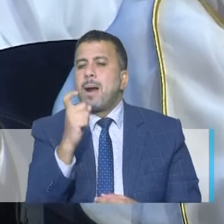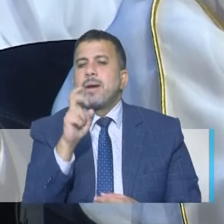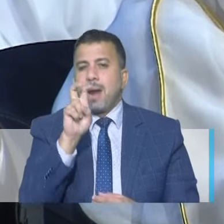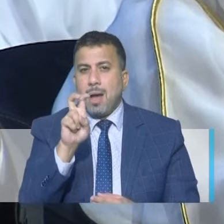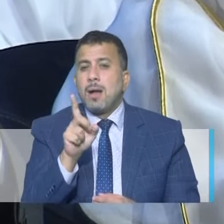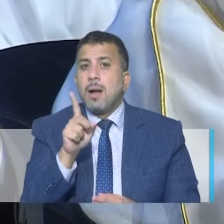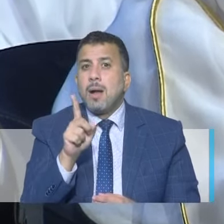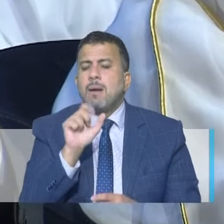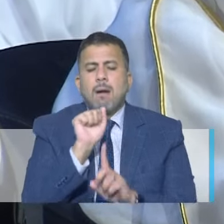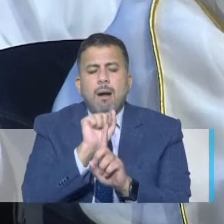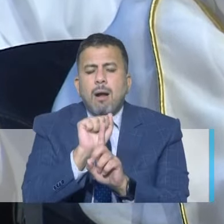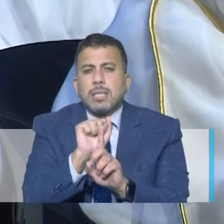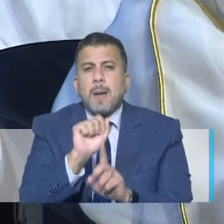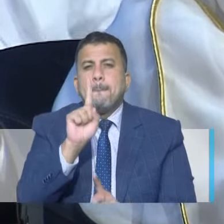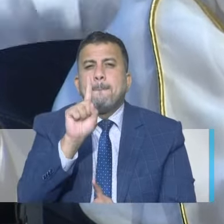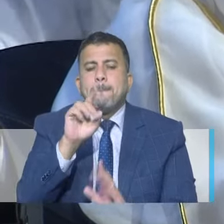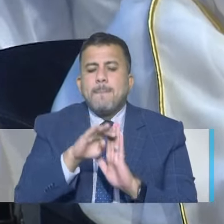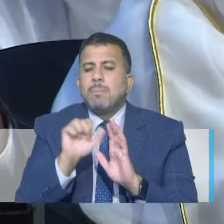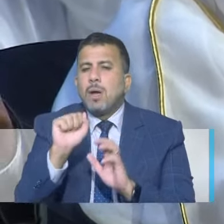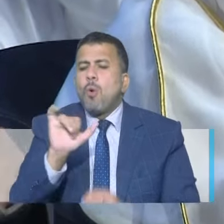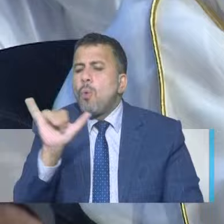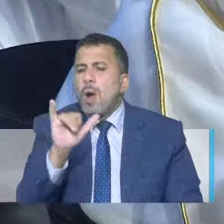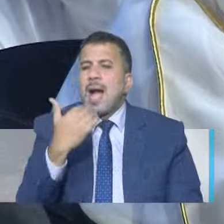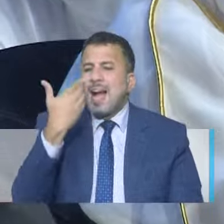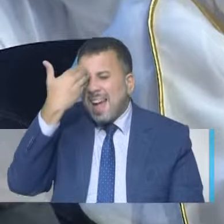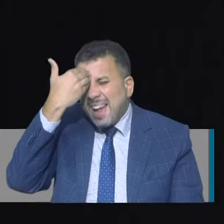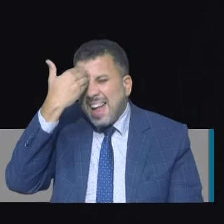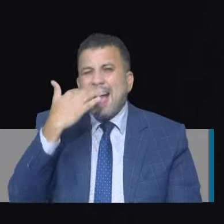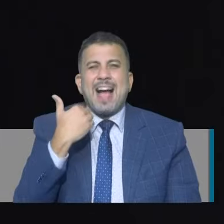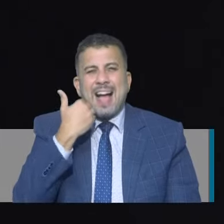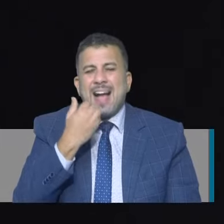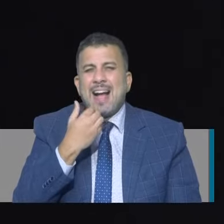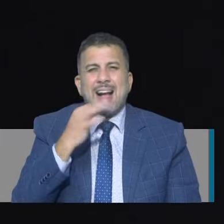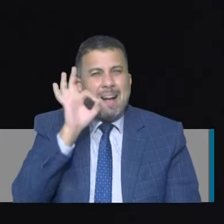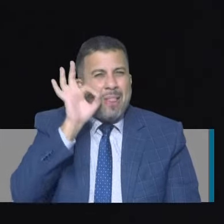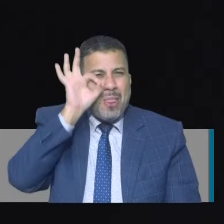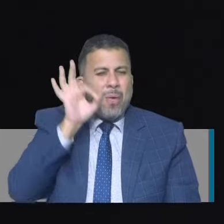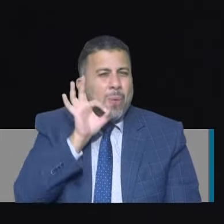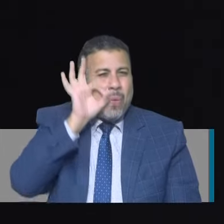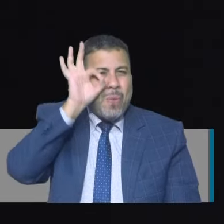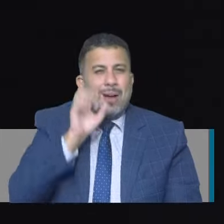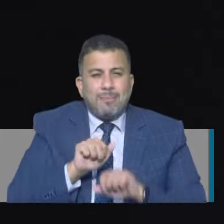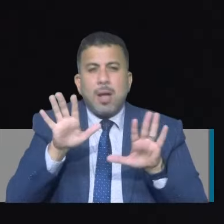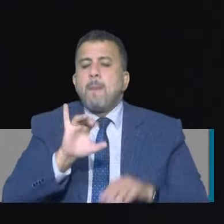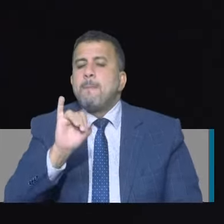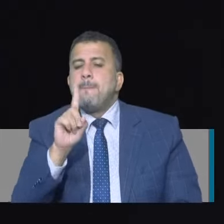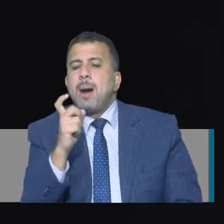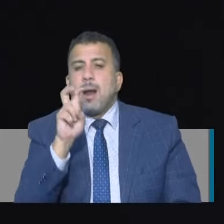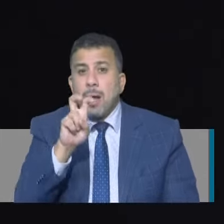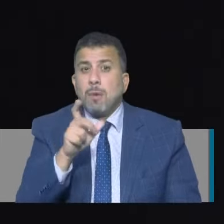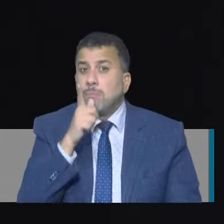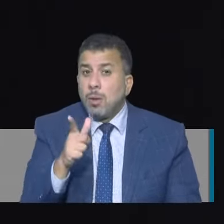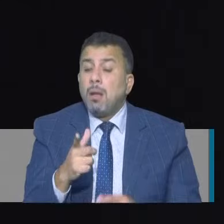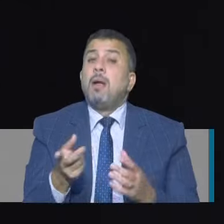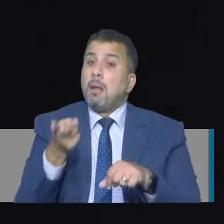البرنامج المخصص لهذه الفئات ومن خلال مبره ايضا تم اكتشاف بان